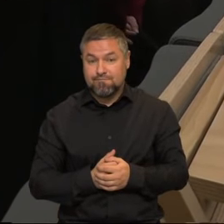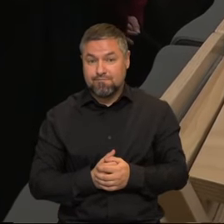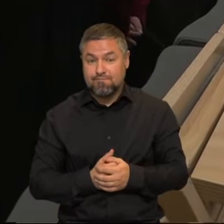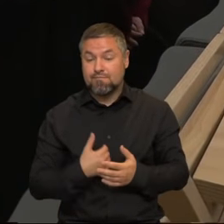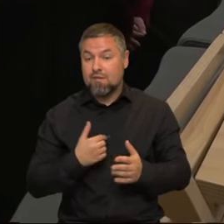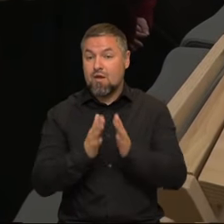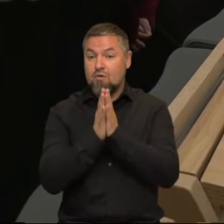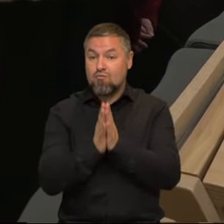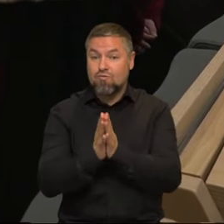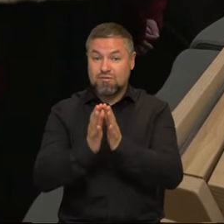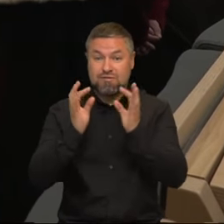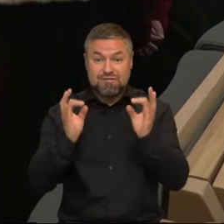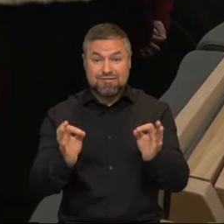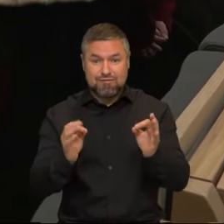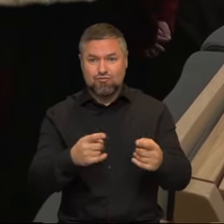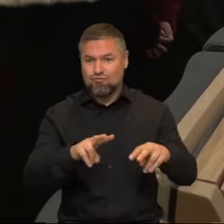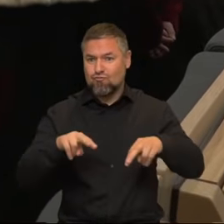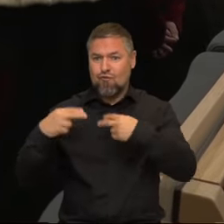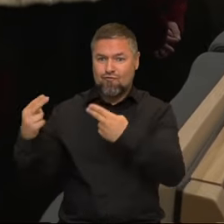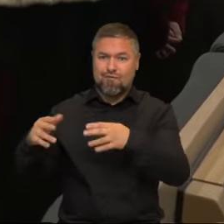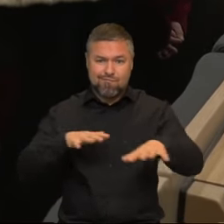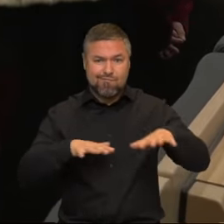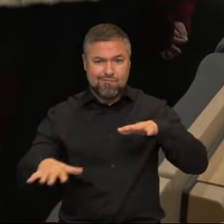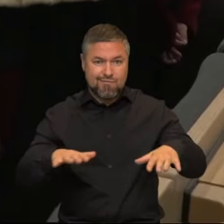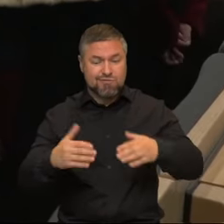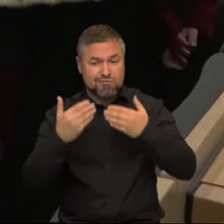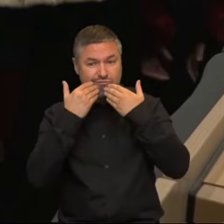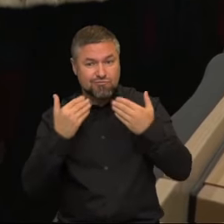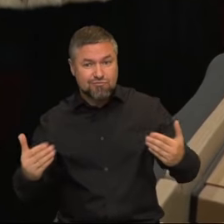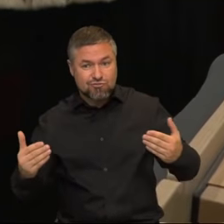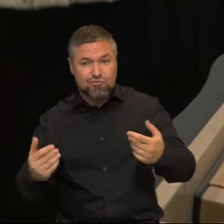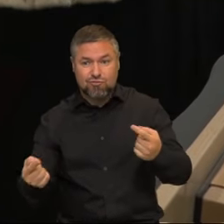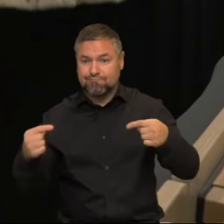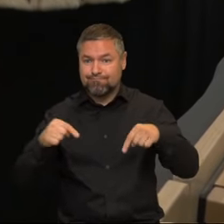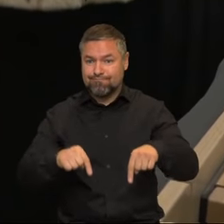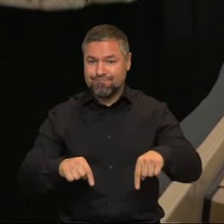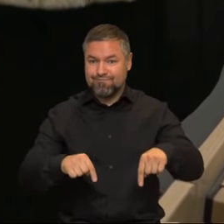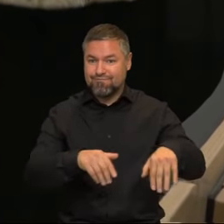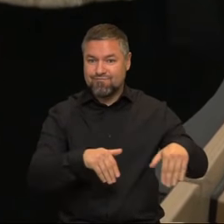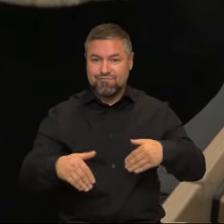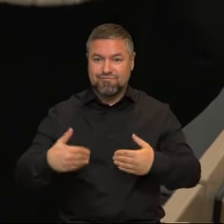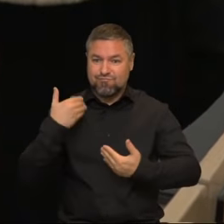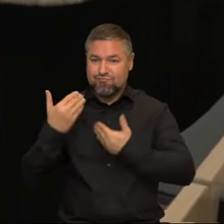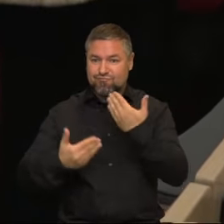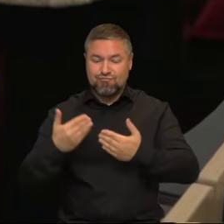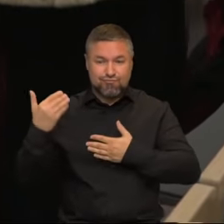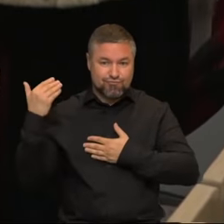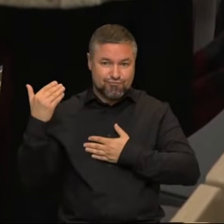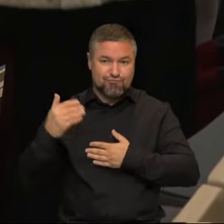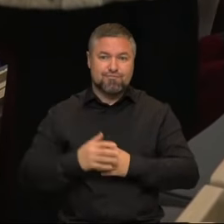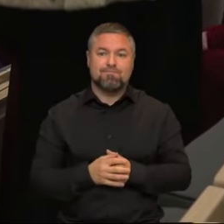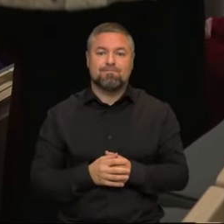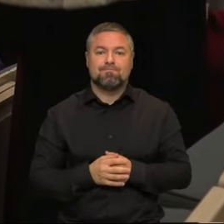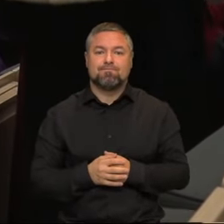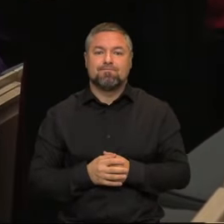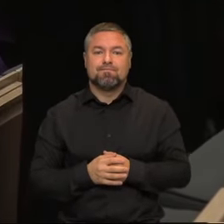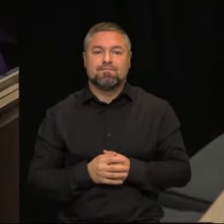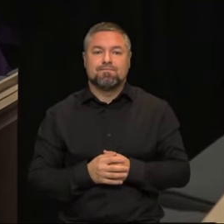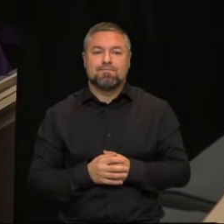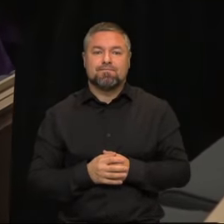Natomiast poproszę teraz, możecie już wrócić na miejsce. Bardzo wam dziękuję za ten akt.